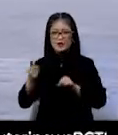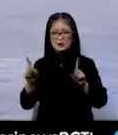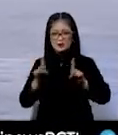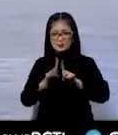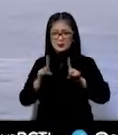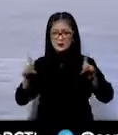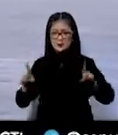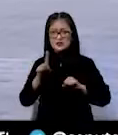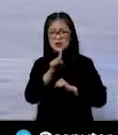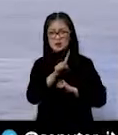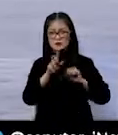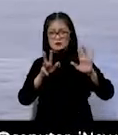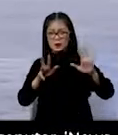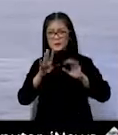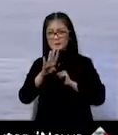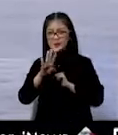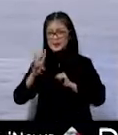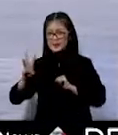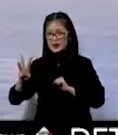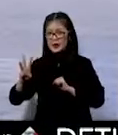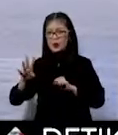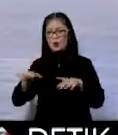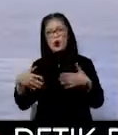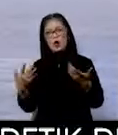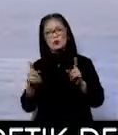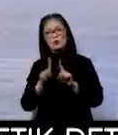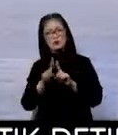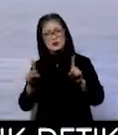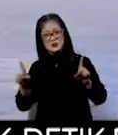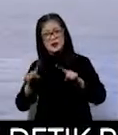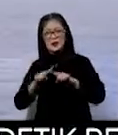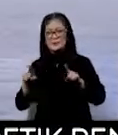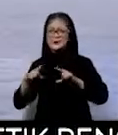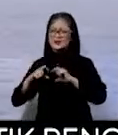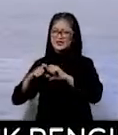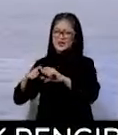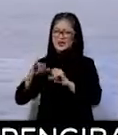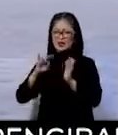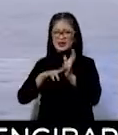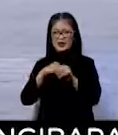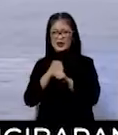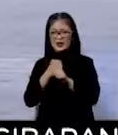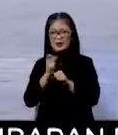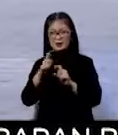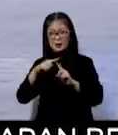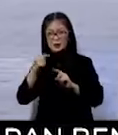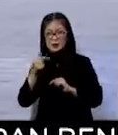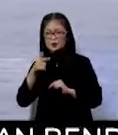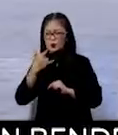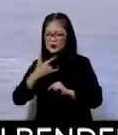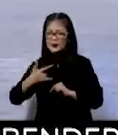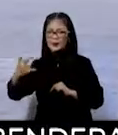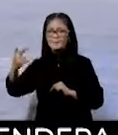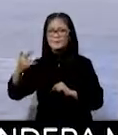tahun 1943. Meskipun terpisahkan, banyak kalangan yang menilai bahwa cinta Bu Inggit Garnasih terhadap Bung Karno ini tak lekang oleh waktu. Sehingga